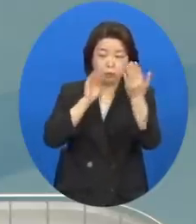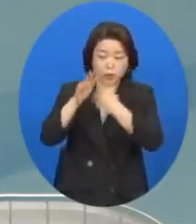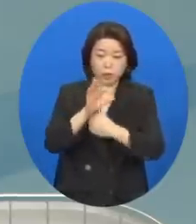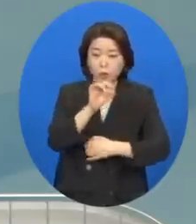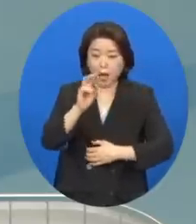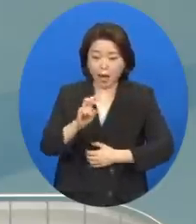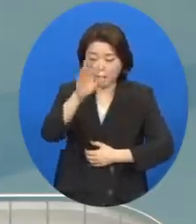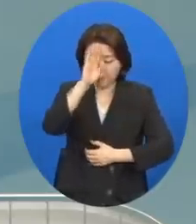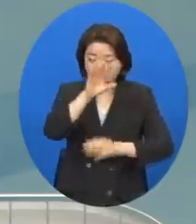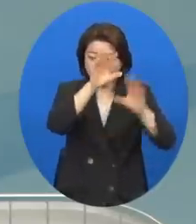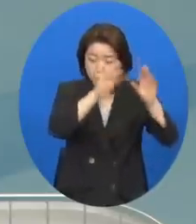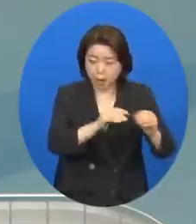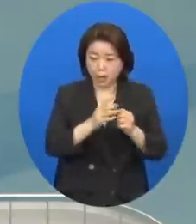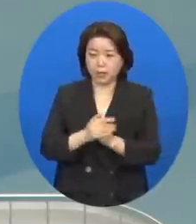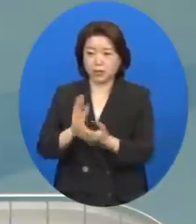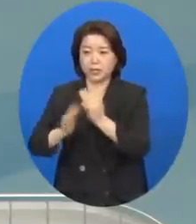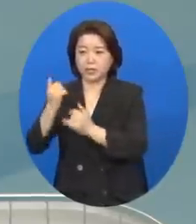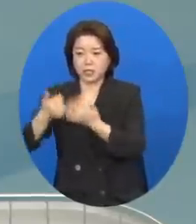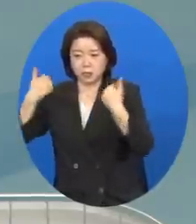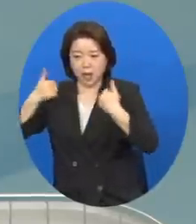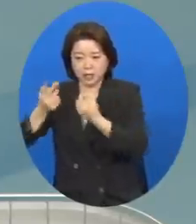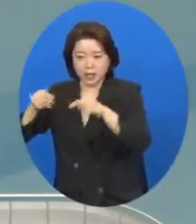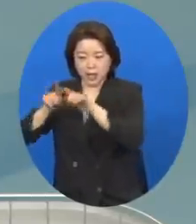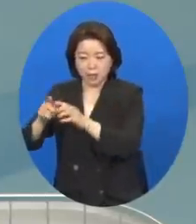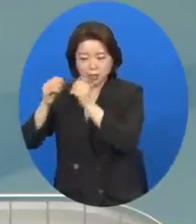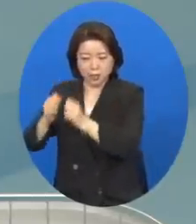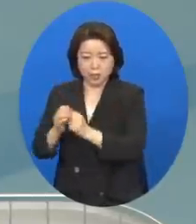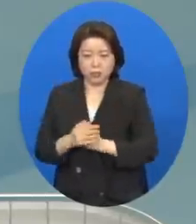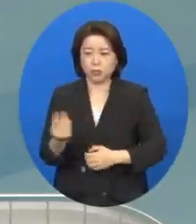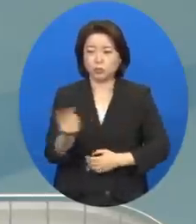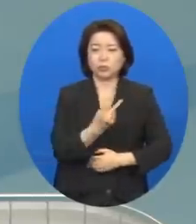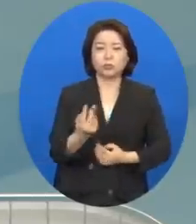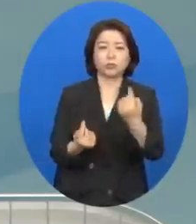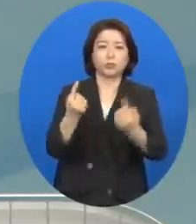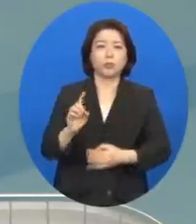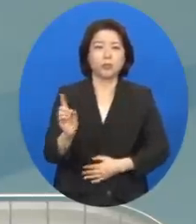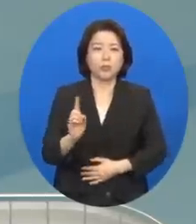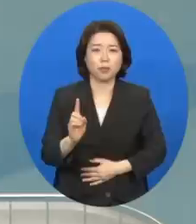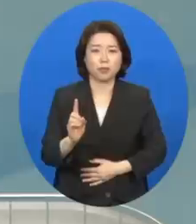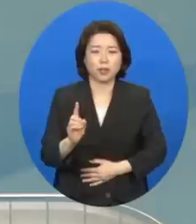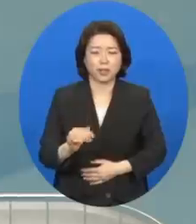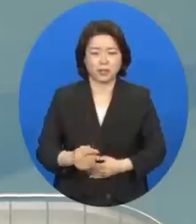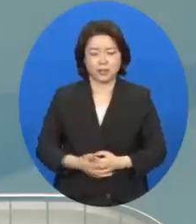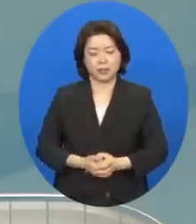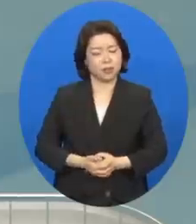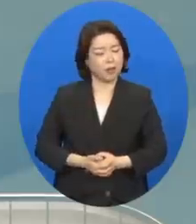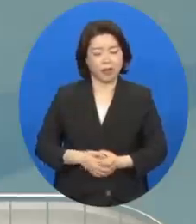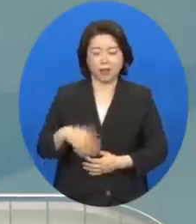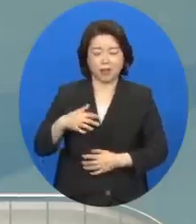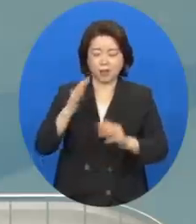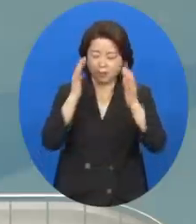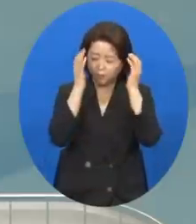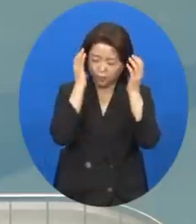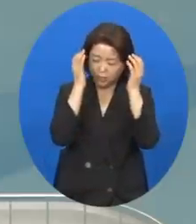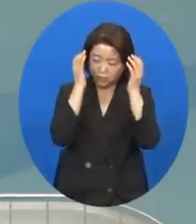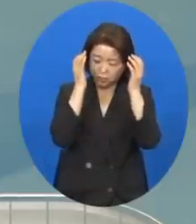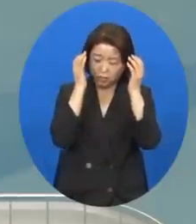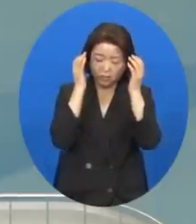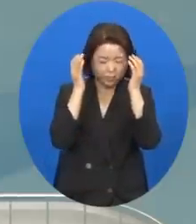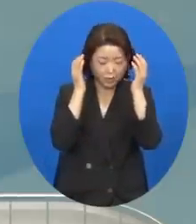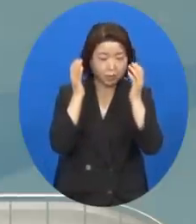거하고 예수님이 늘 함께 계시는 거하고 어떤 게 더 좋아요? 아, 생각이